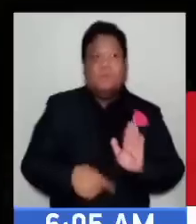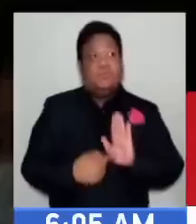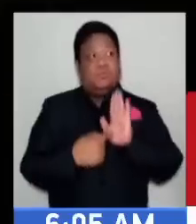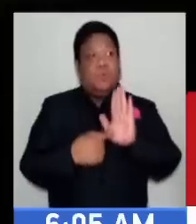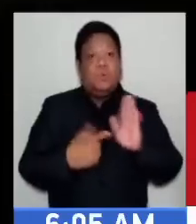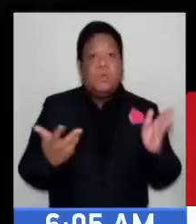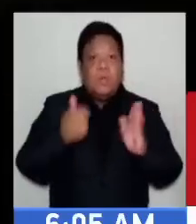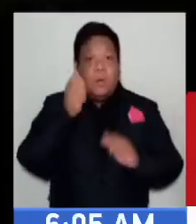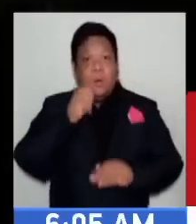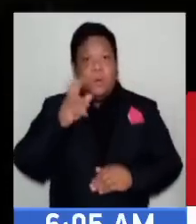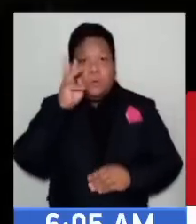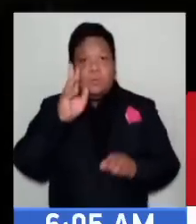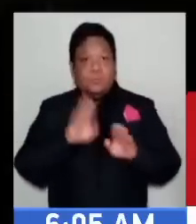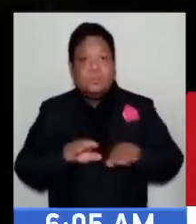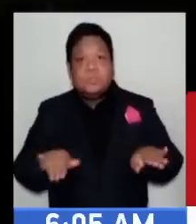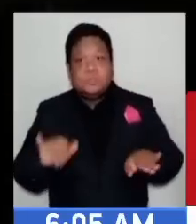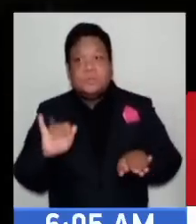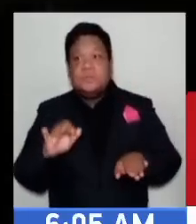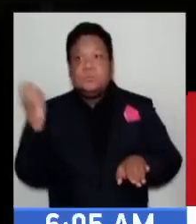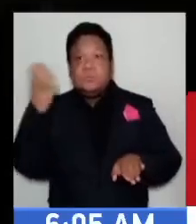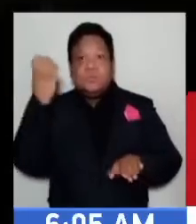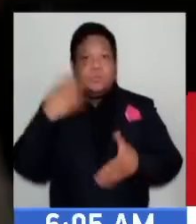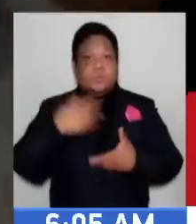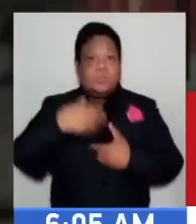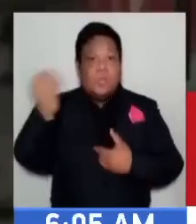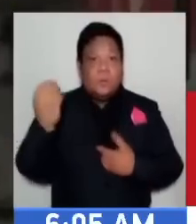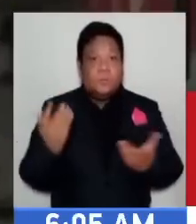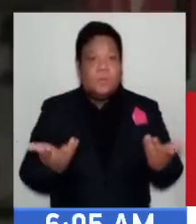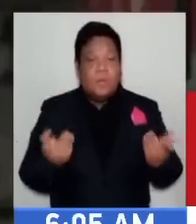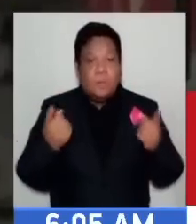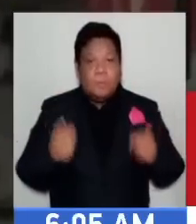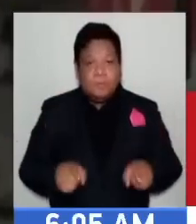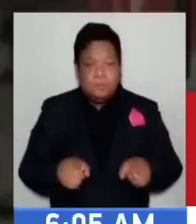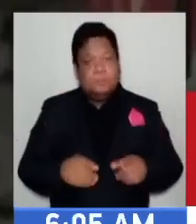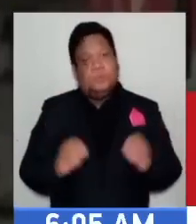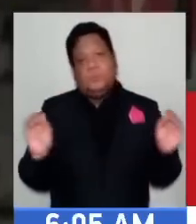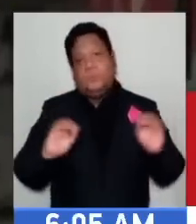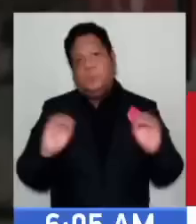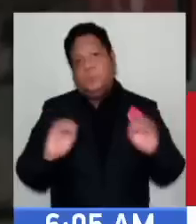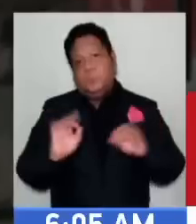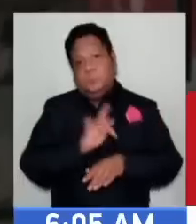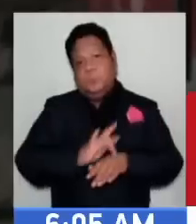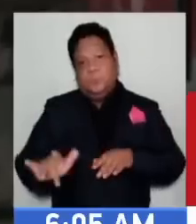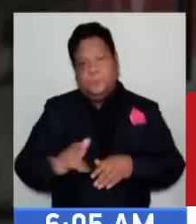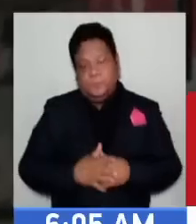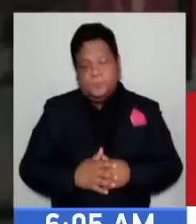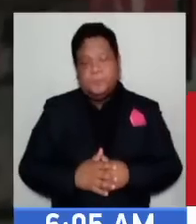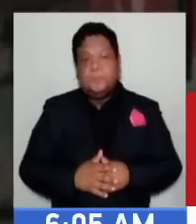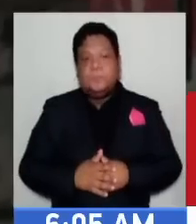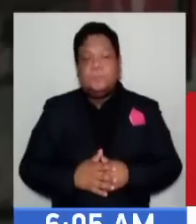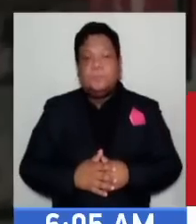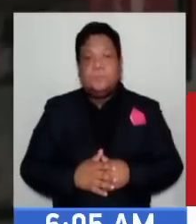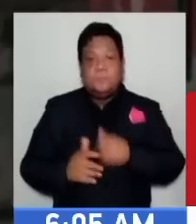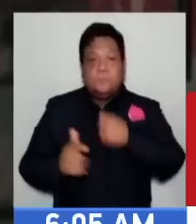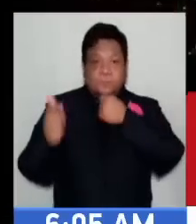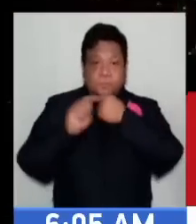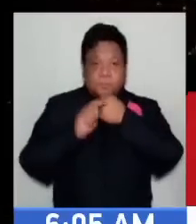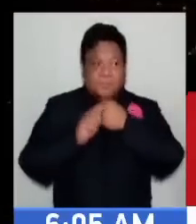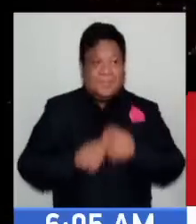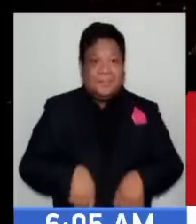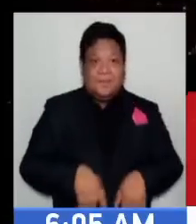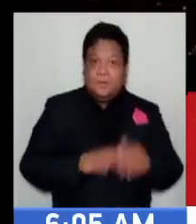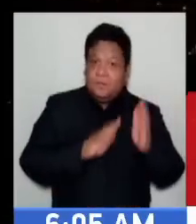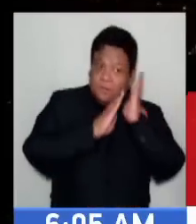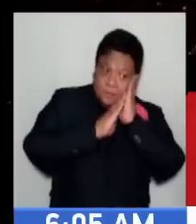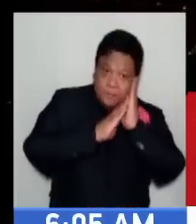saan maaaring lumabas sa oras na may sakunan. Hindi rin daw ligtas ang mga kamang gamit ng Gentle Hands.